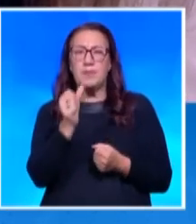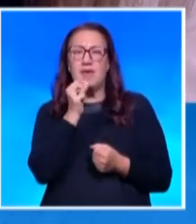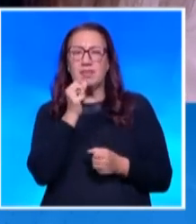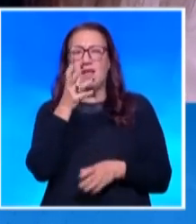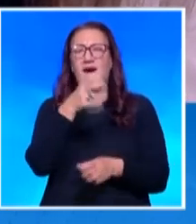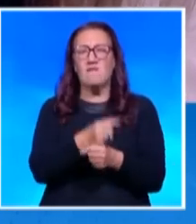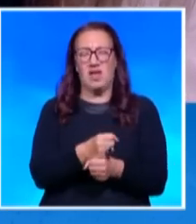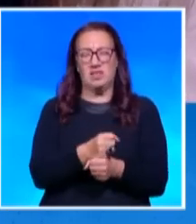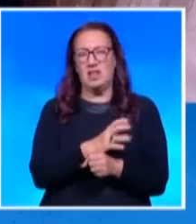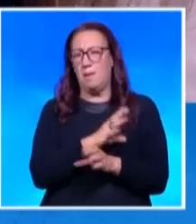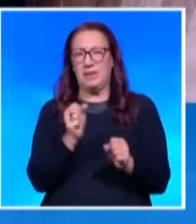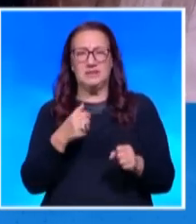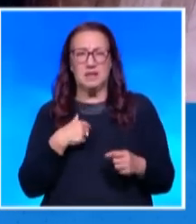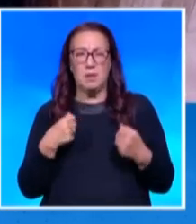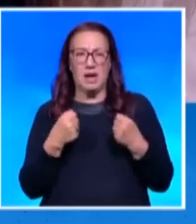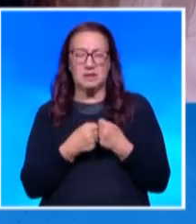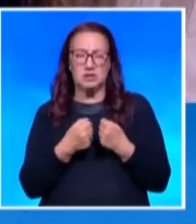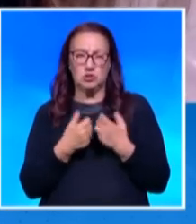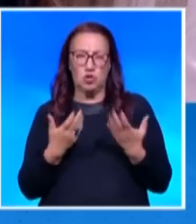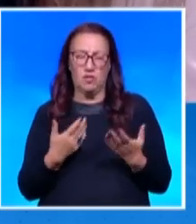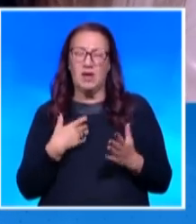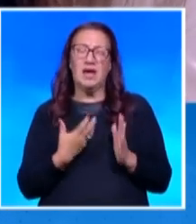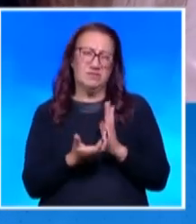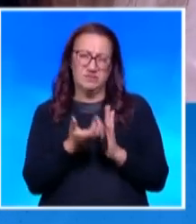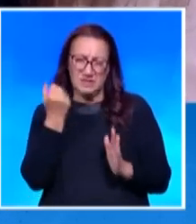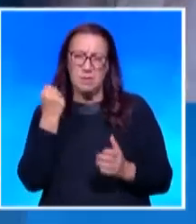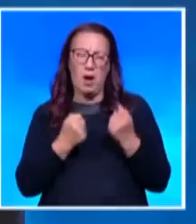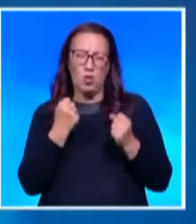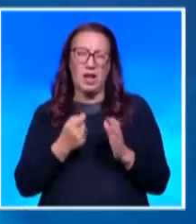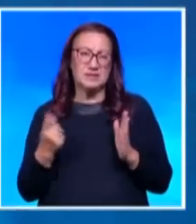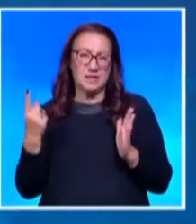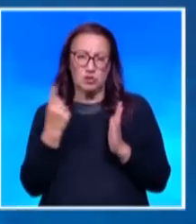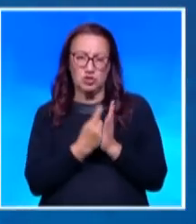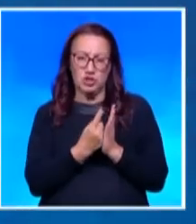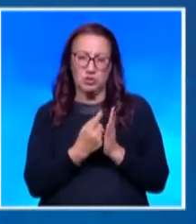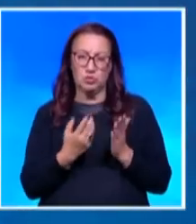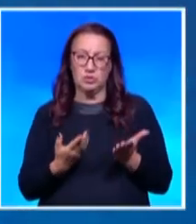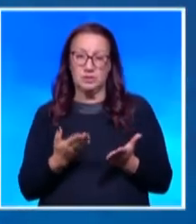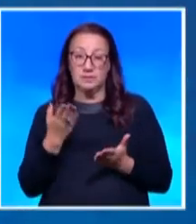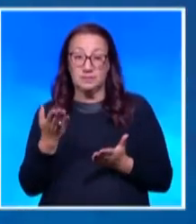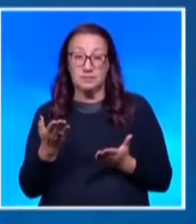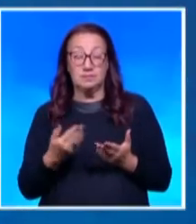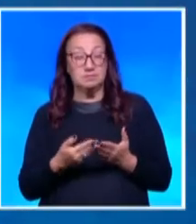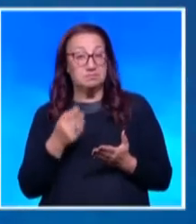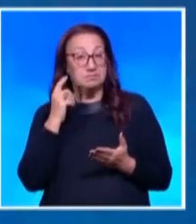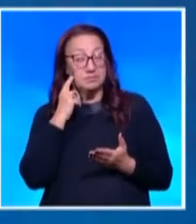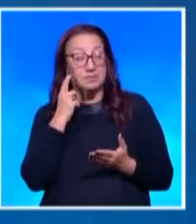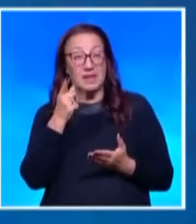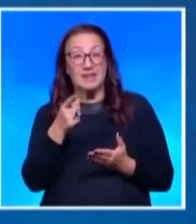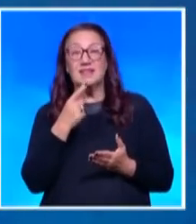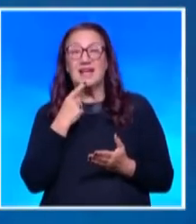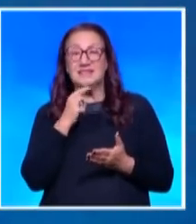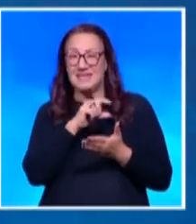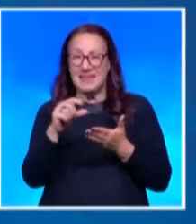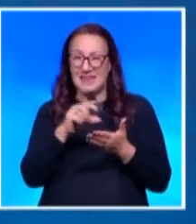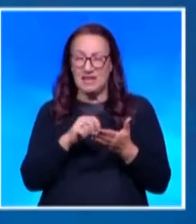пътно-транспортно произшествие отнемането да е задължително и в този ред на мисли според вас синхронизирани ли са тези текстове с основния